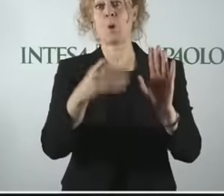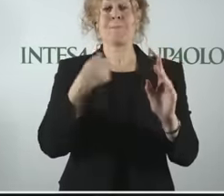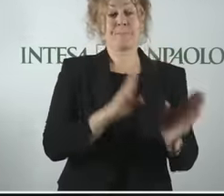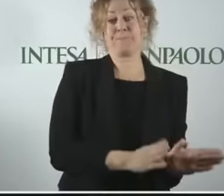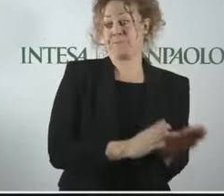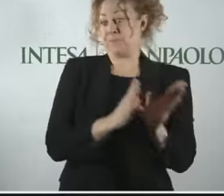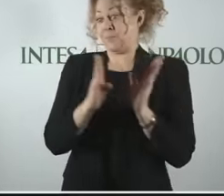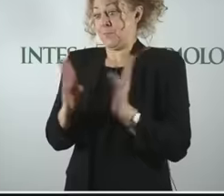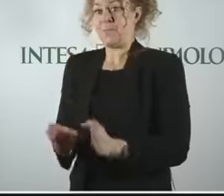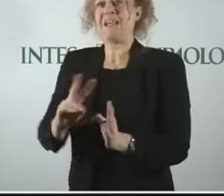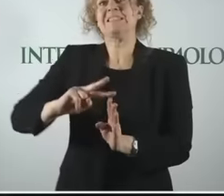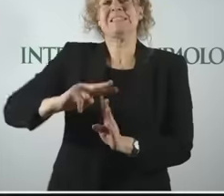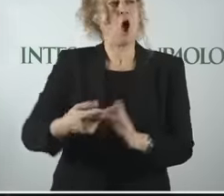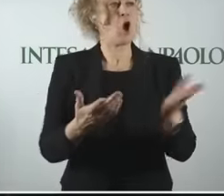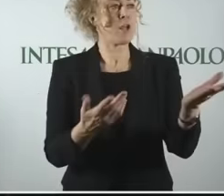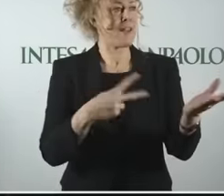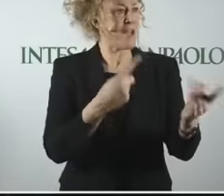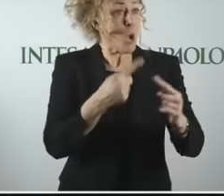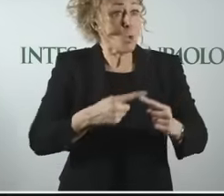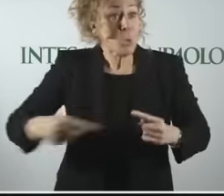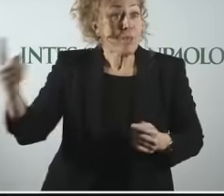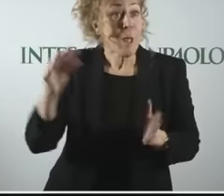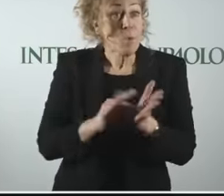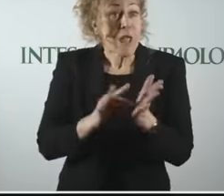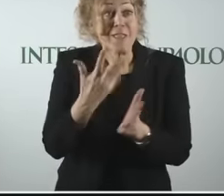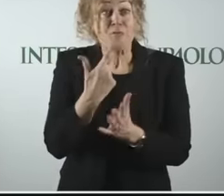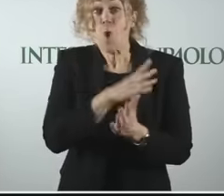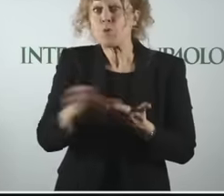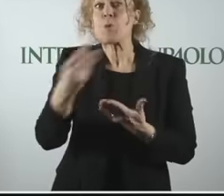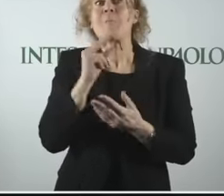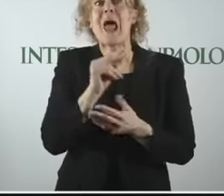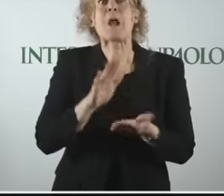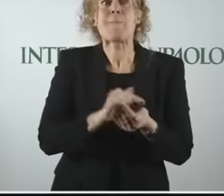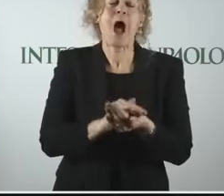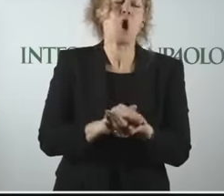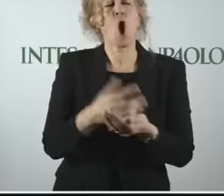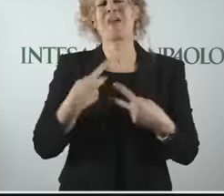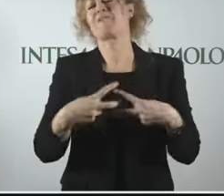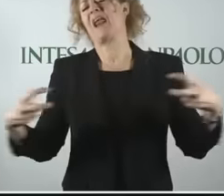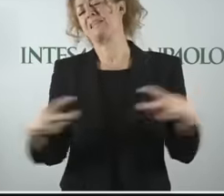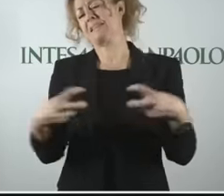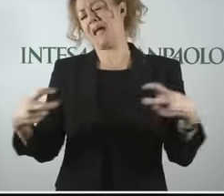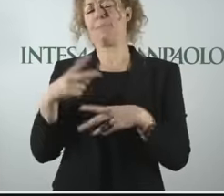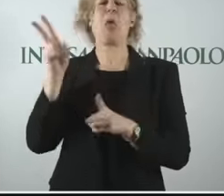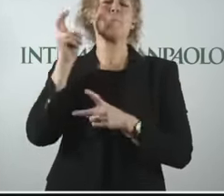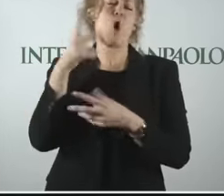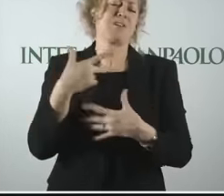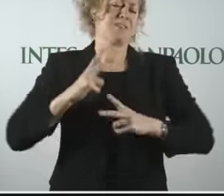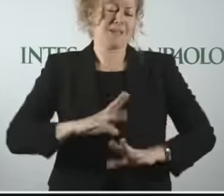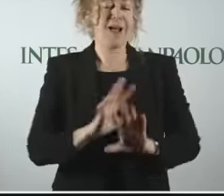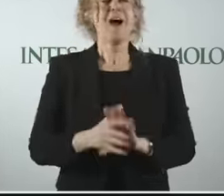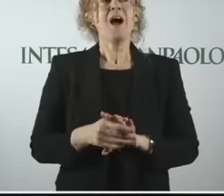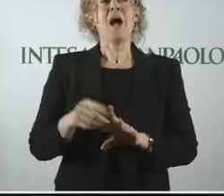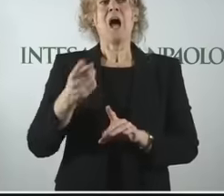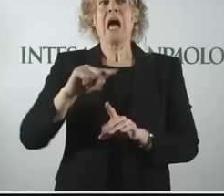ricare una sola puntata da tutto questo facciamo ma siamo siamo flessibili noi coi podcast Allora